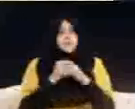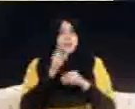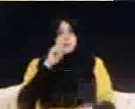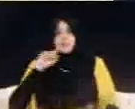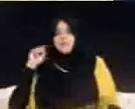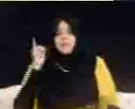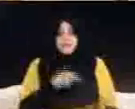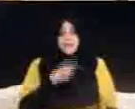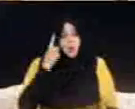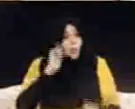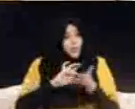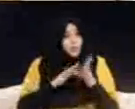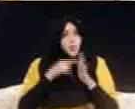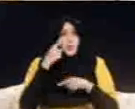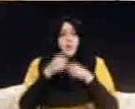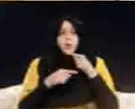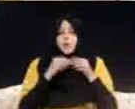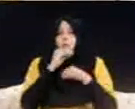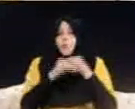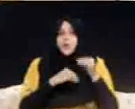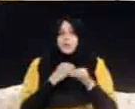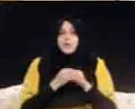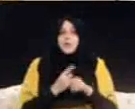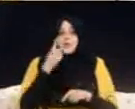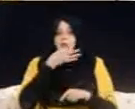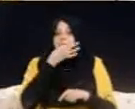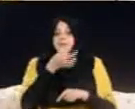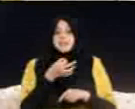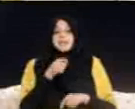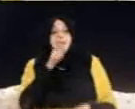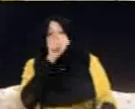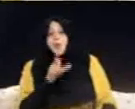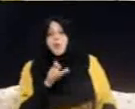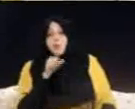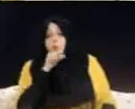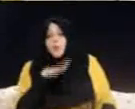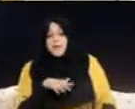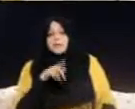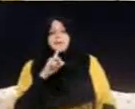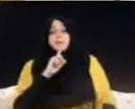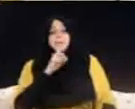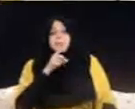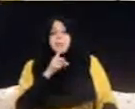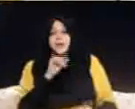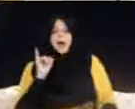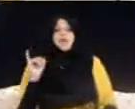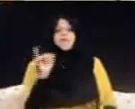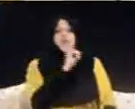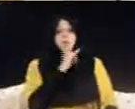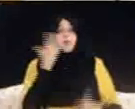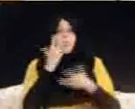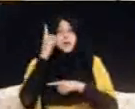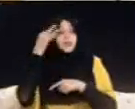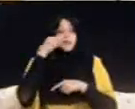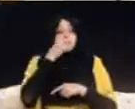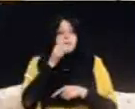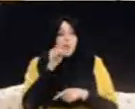الإلهي: يا أيها الرسول بلغ ما أنزل إليك من ربك.